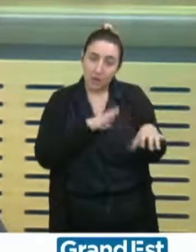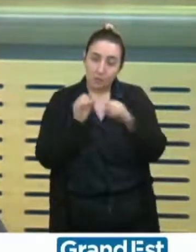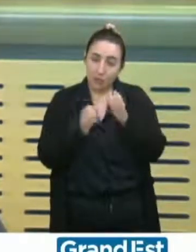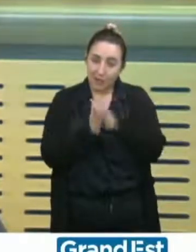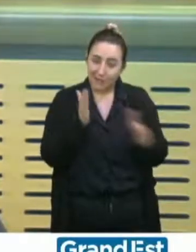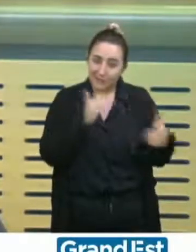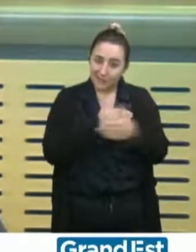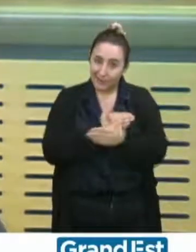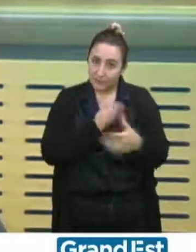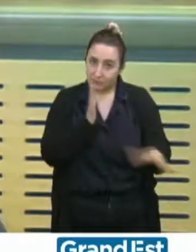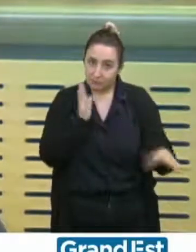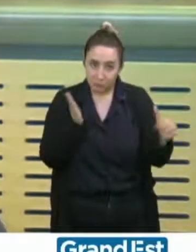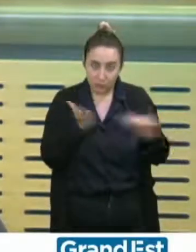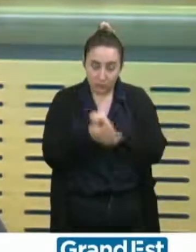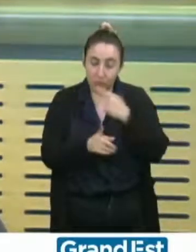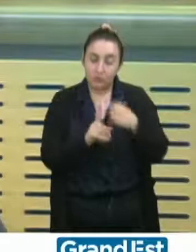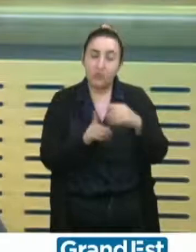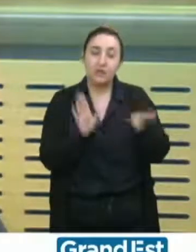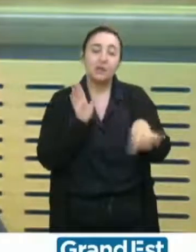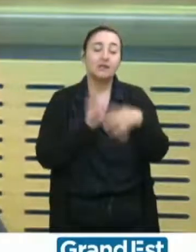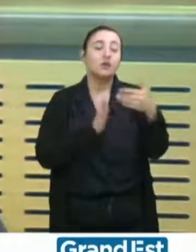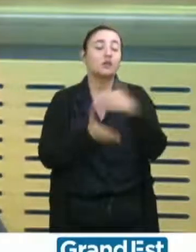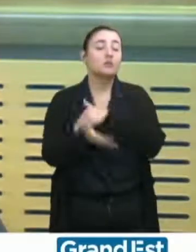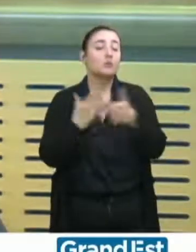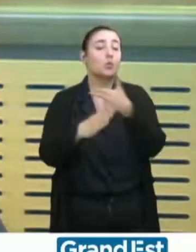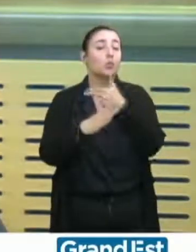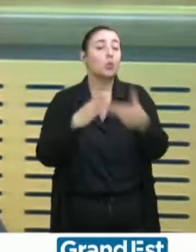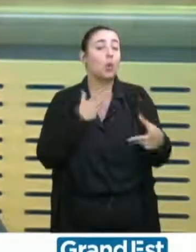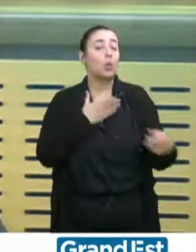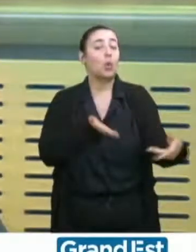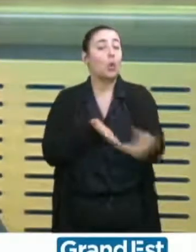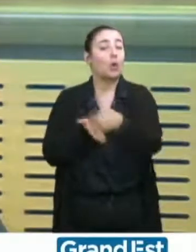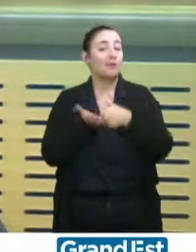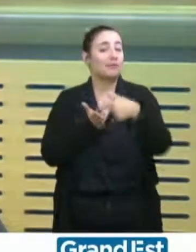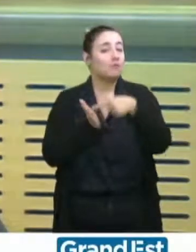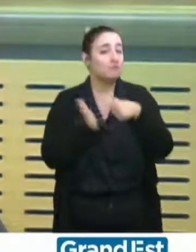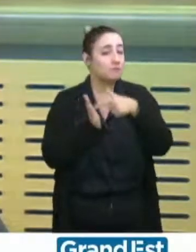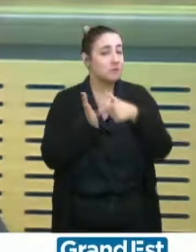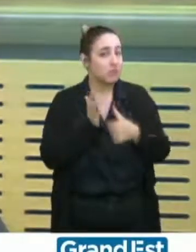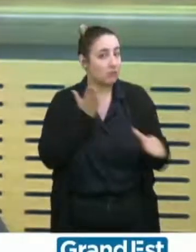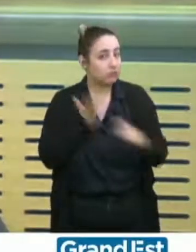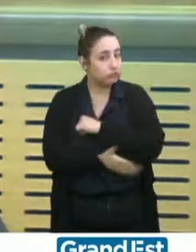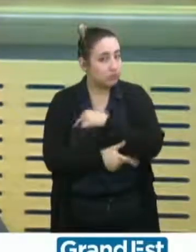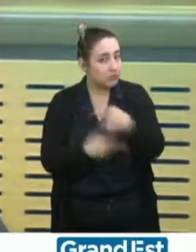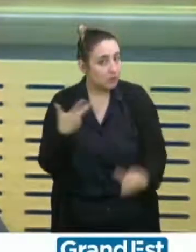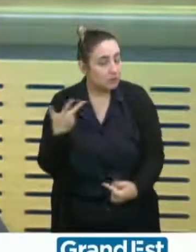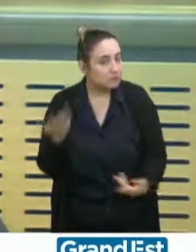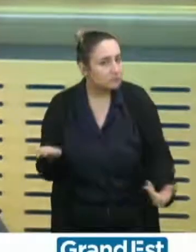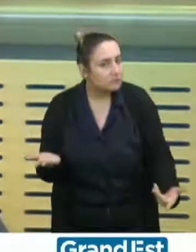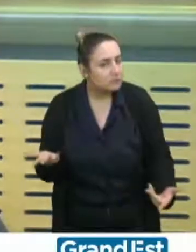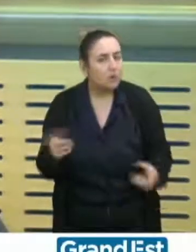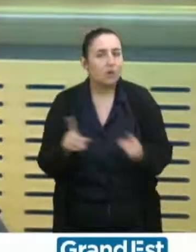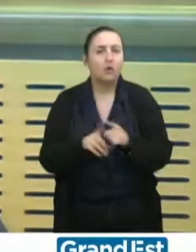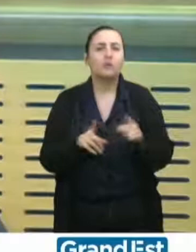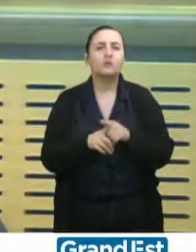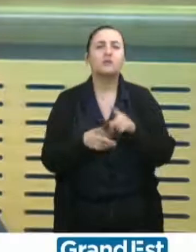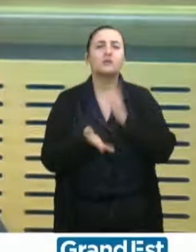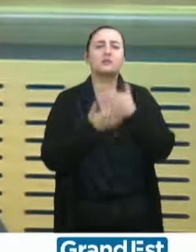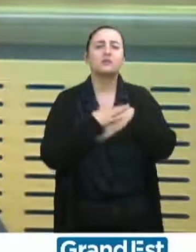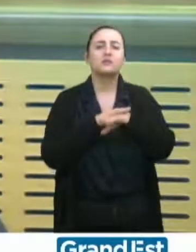millions d'euros par an de recettes fiscales pour les collectivités locales impactés par cette décision vous aviez même déclaré dans la gazette des communes